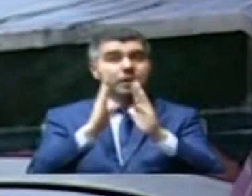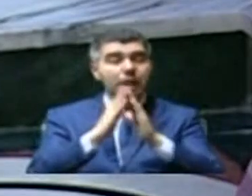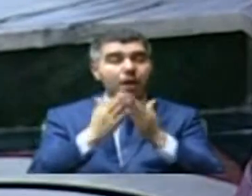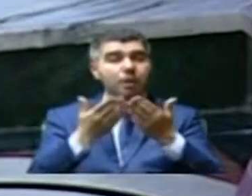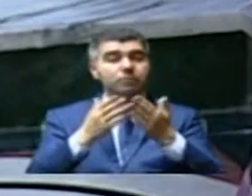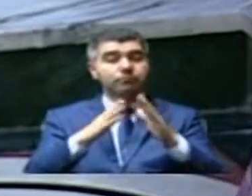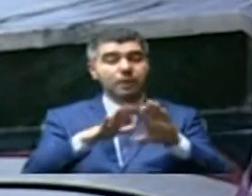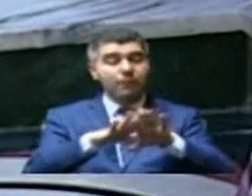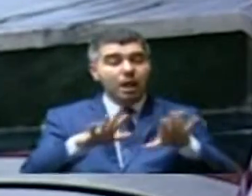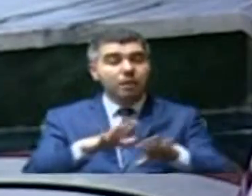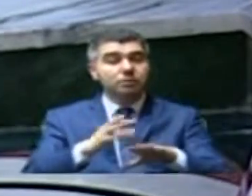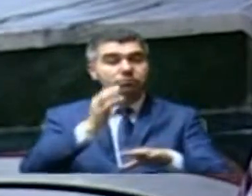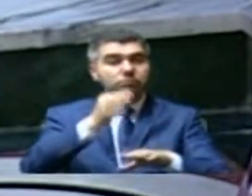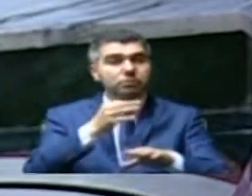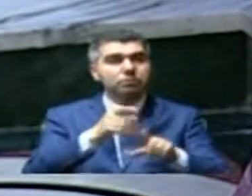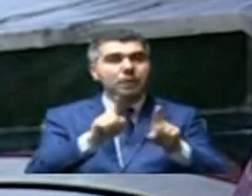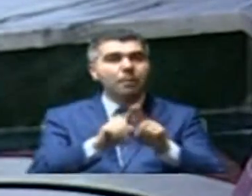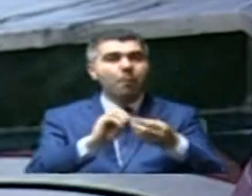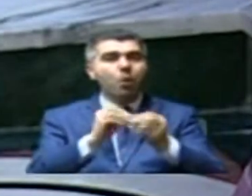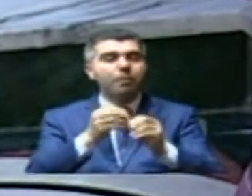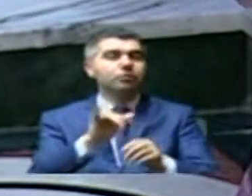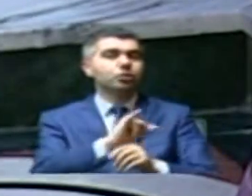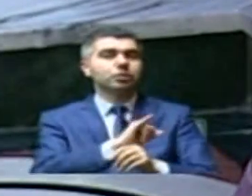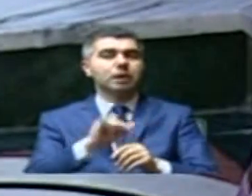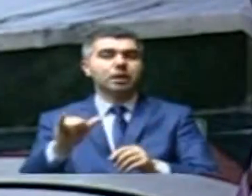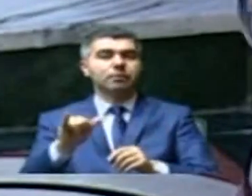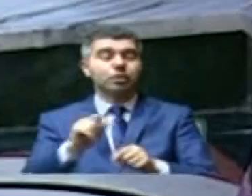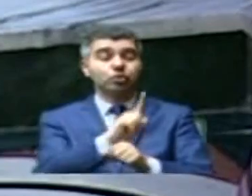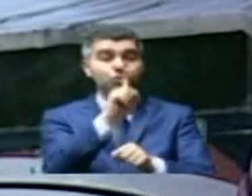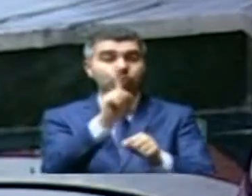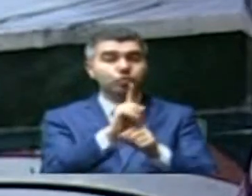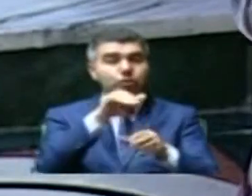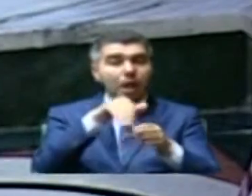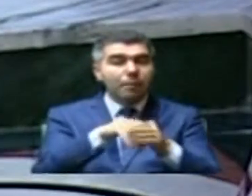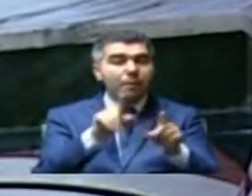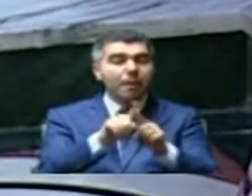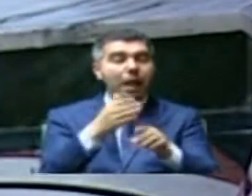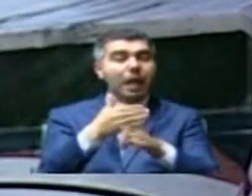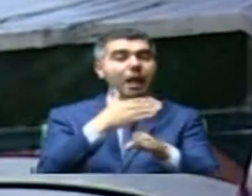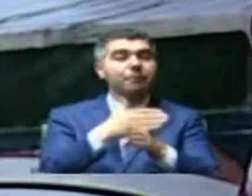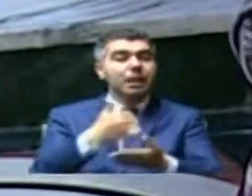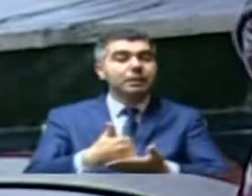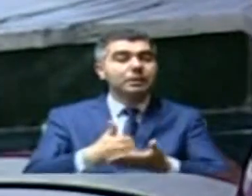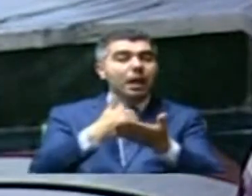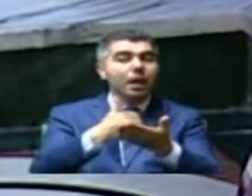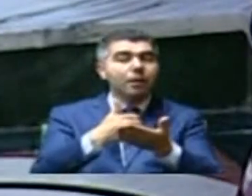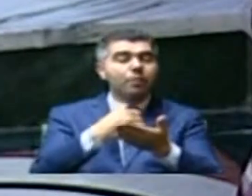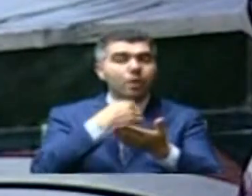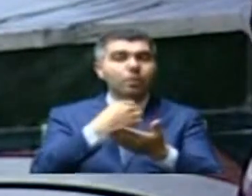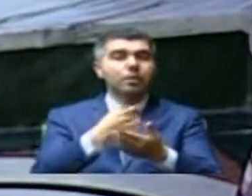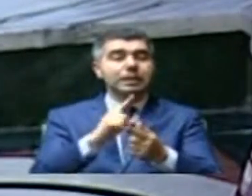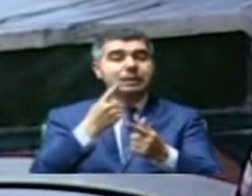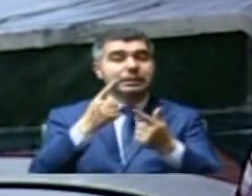احنا كمتدخلين كاملين اشترطنا على الجماعات تصفيه العقار قبل ما يكون الدعم، وهذا اجراء جديد في كتابه الدوله. المستوى